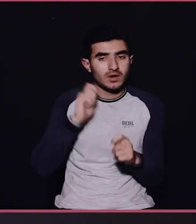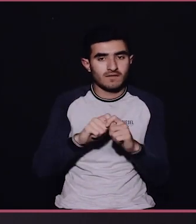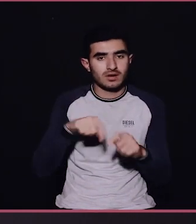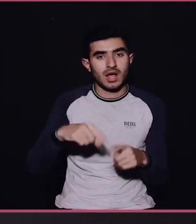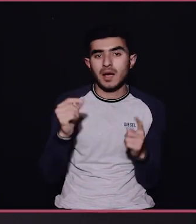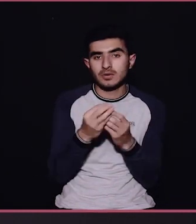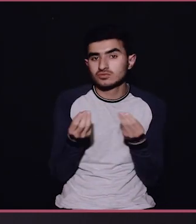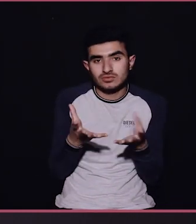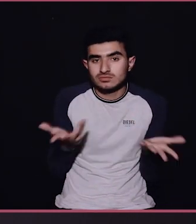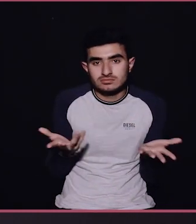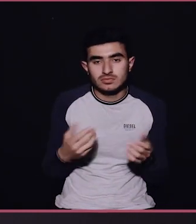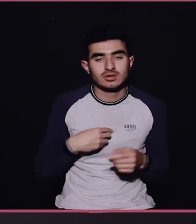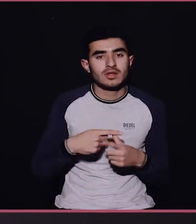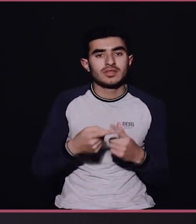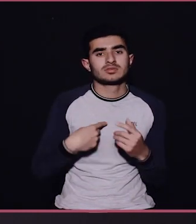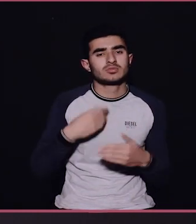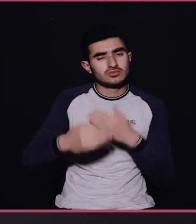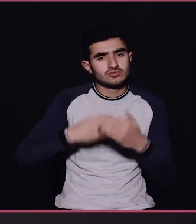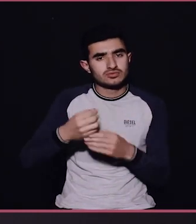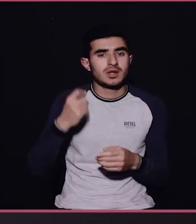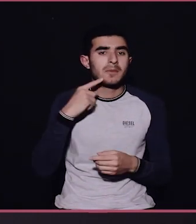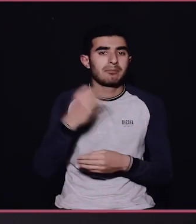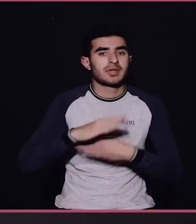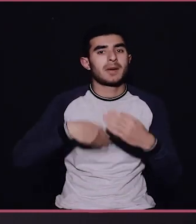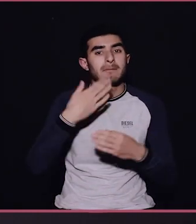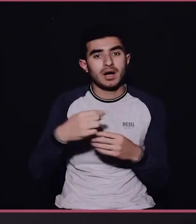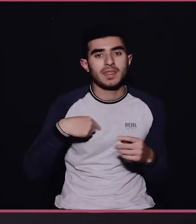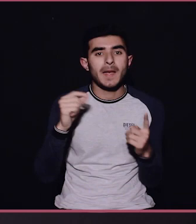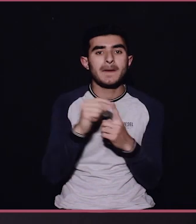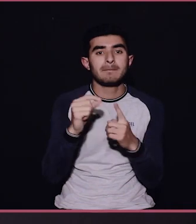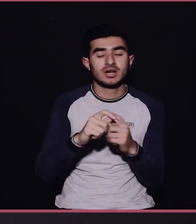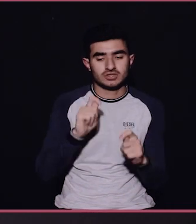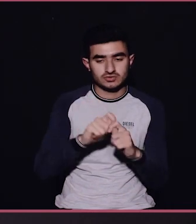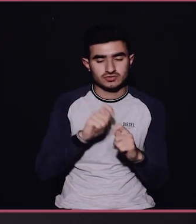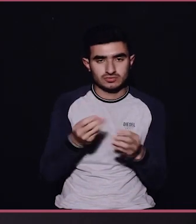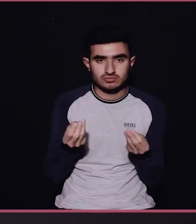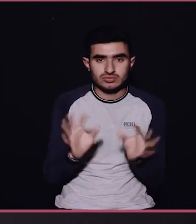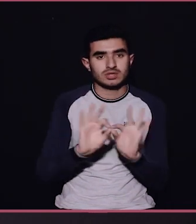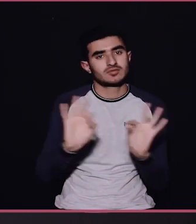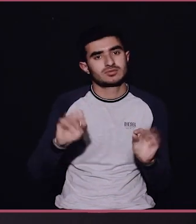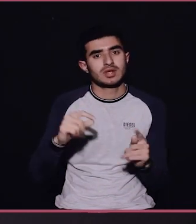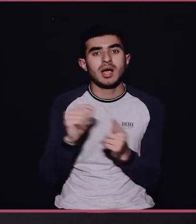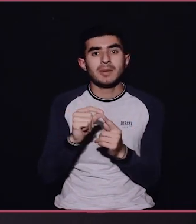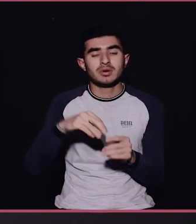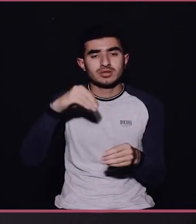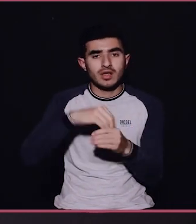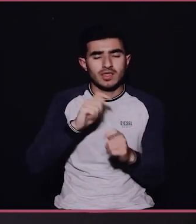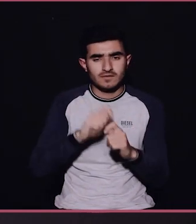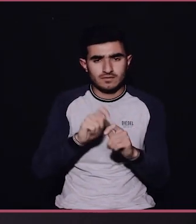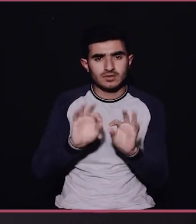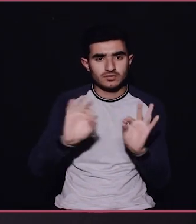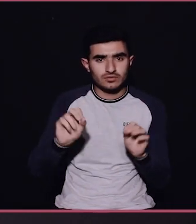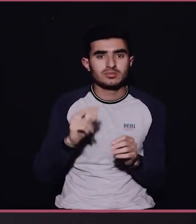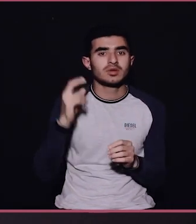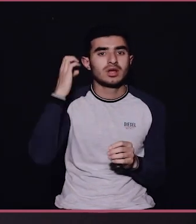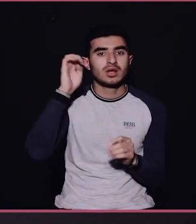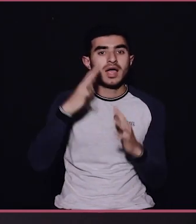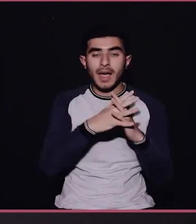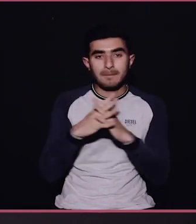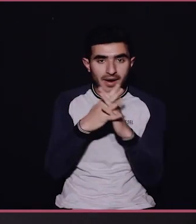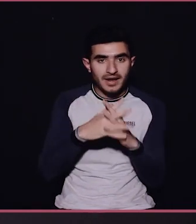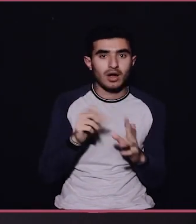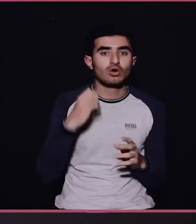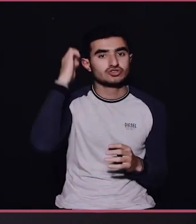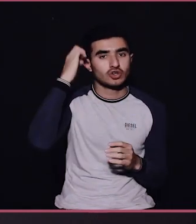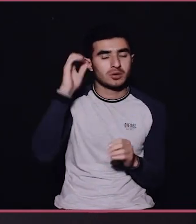اسٹچنگ از اے اسکل دیٹ از ویری کامنلی اویلیبل ان پاکستان. So we thought why don't we source this from Pakistan? Fast forward a